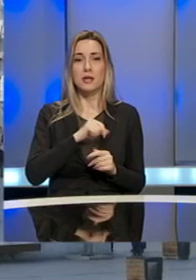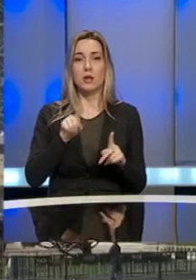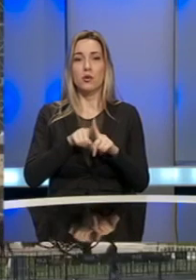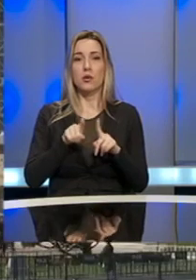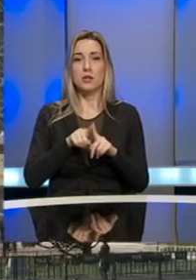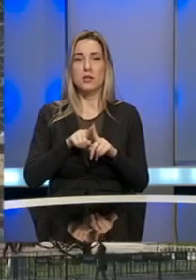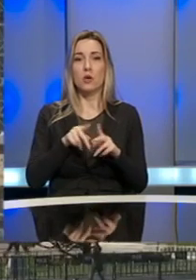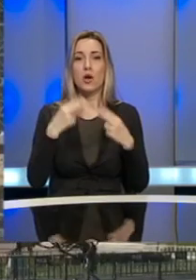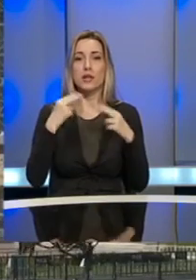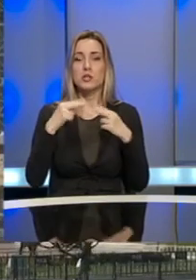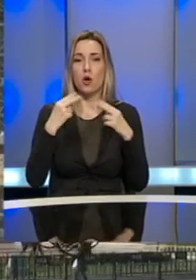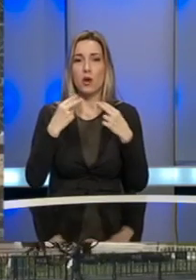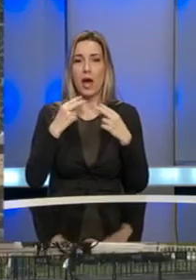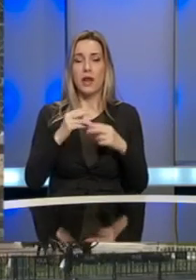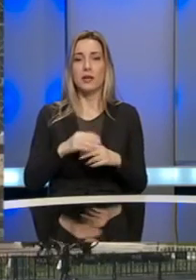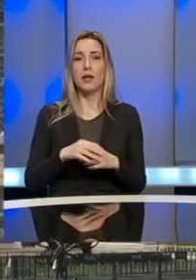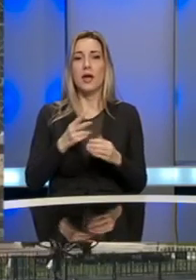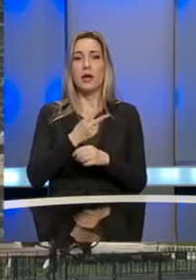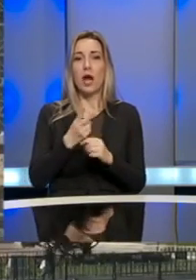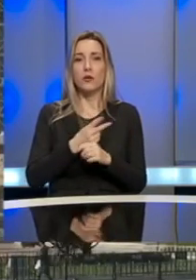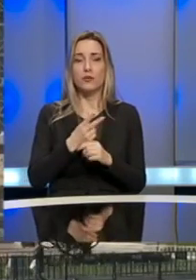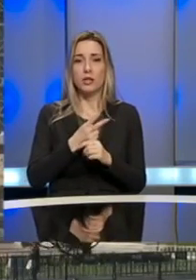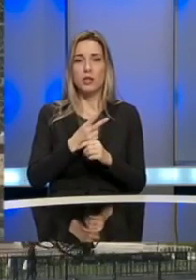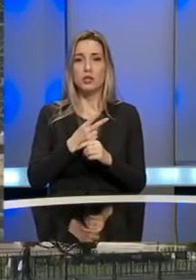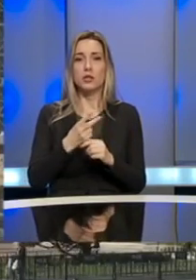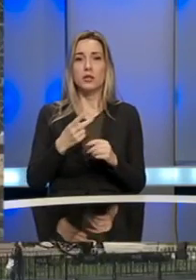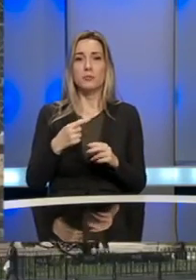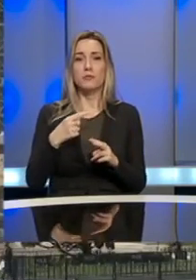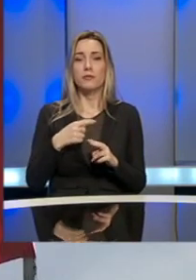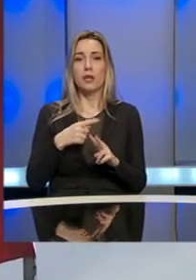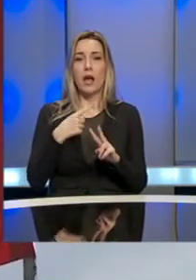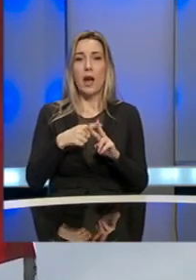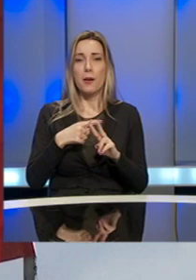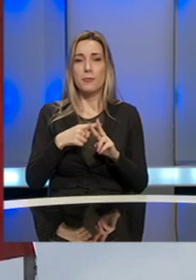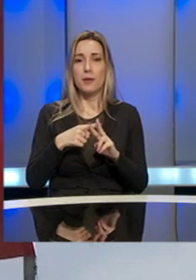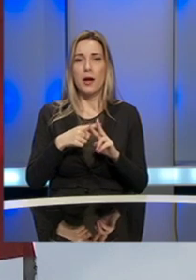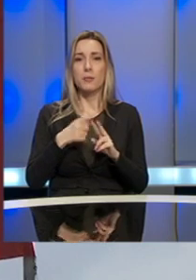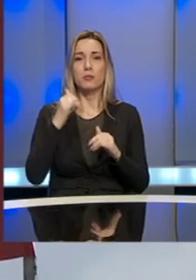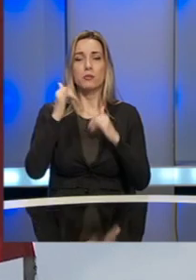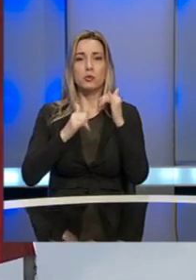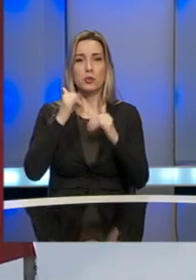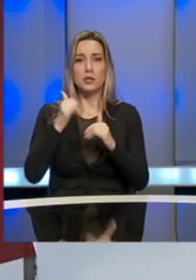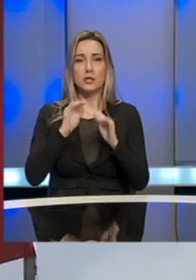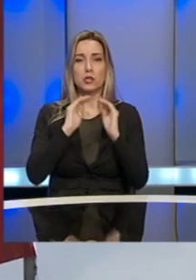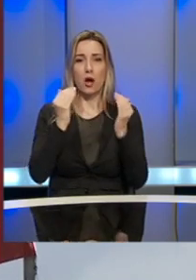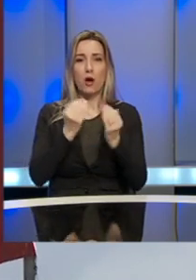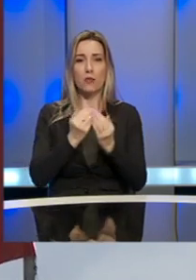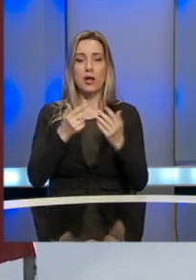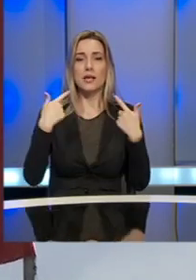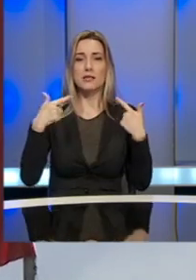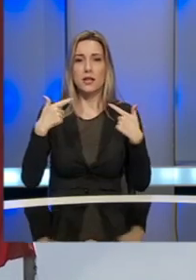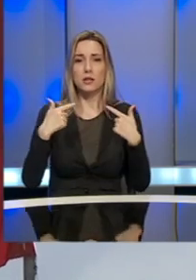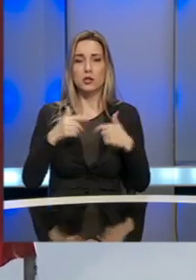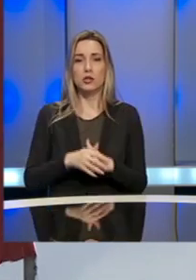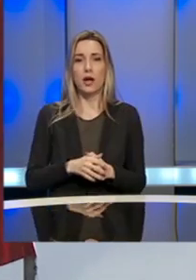da svi restorani, svi kafići, hamami i poznata turistička izletišta